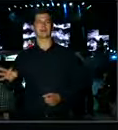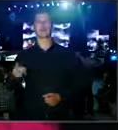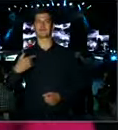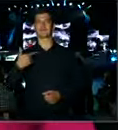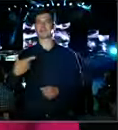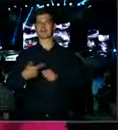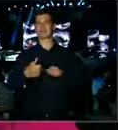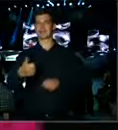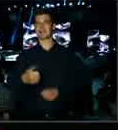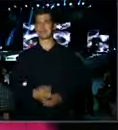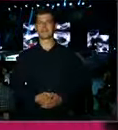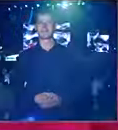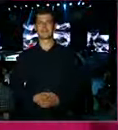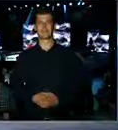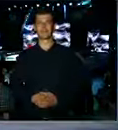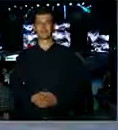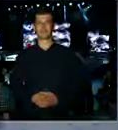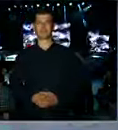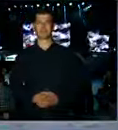21.